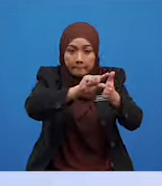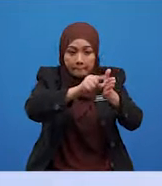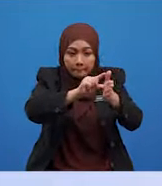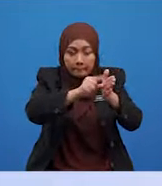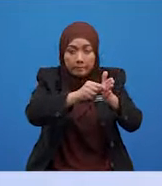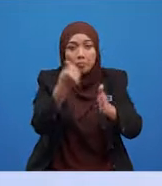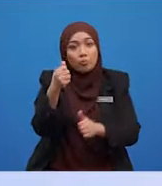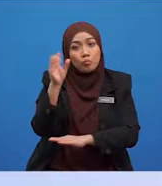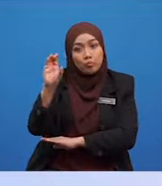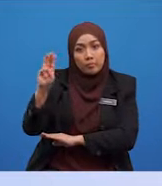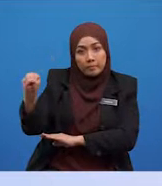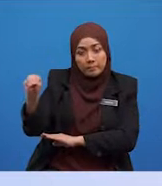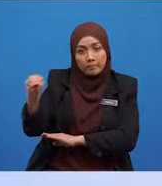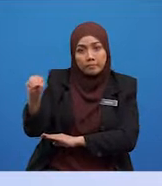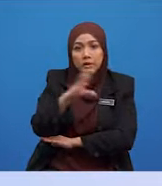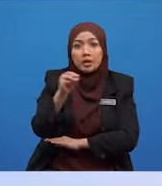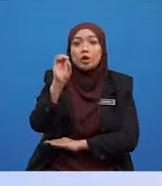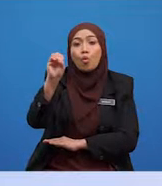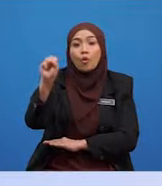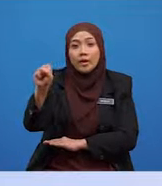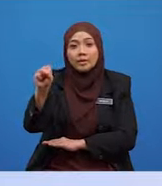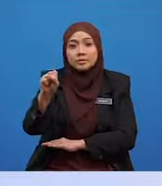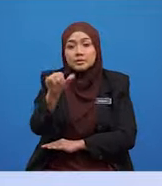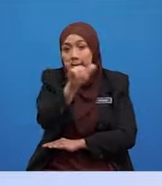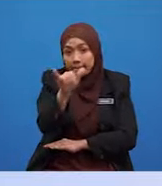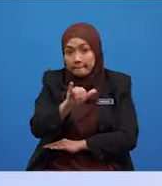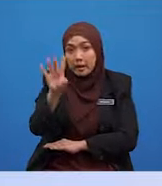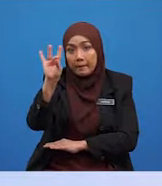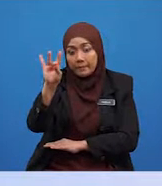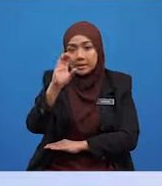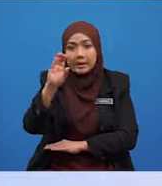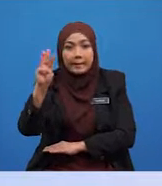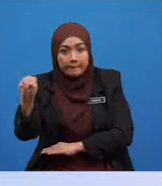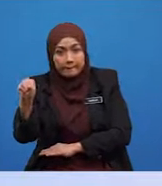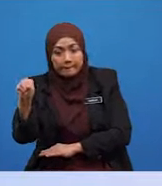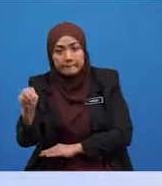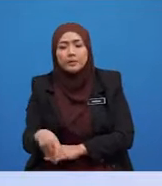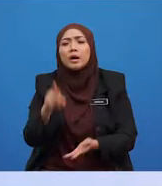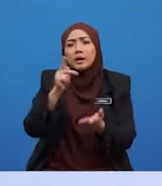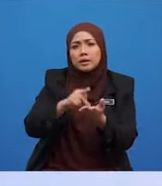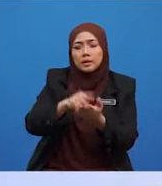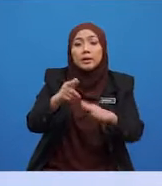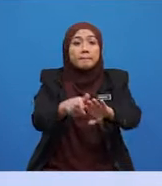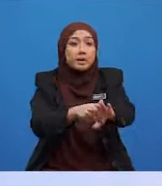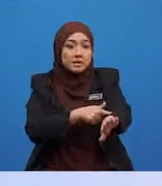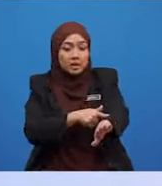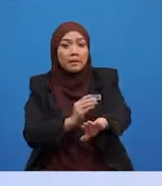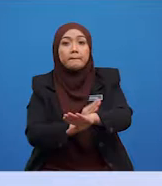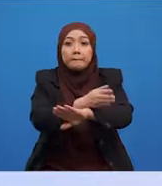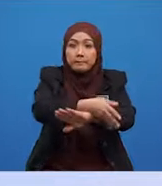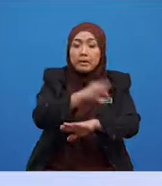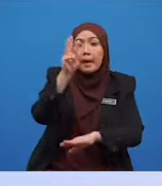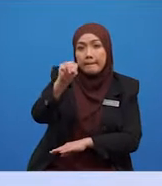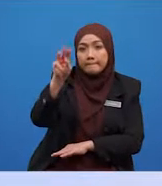10 cm dan OS sama dengan 8 cm, hitung panjang